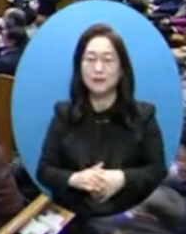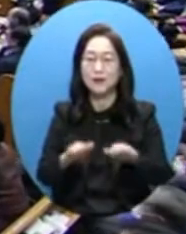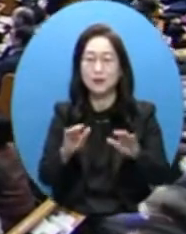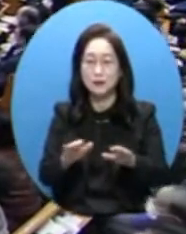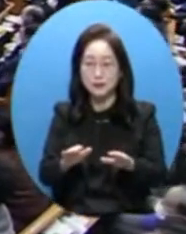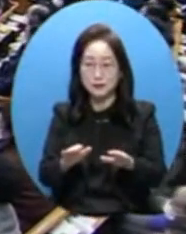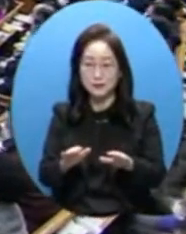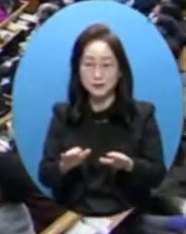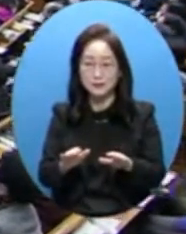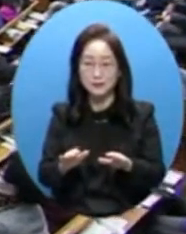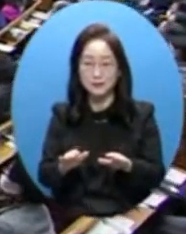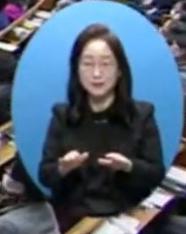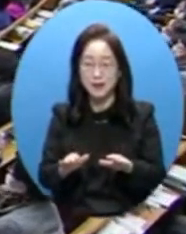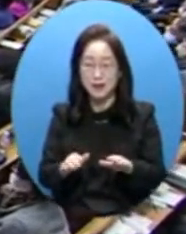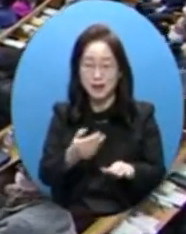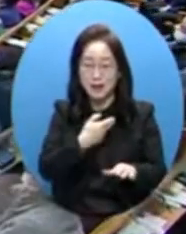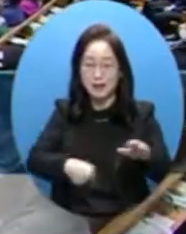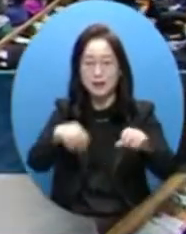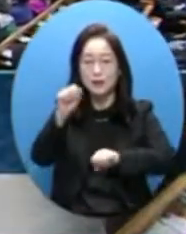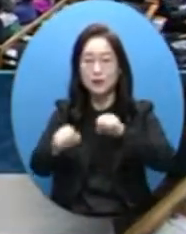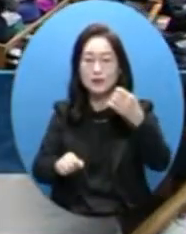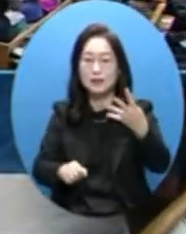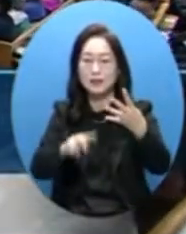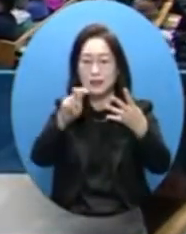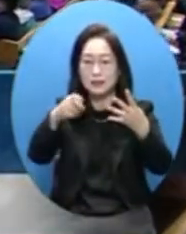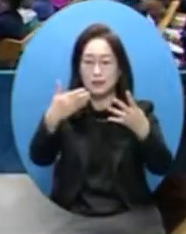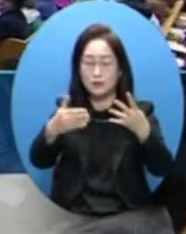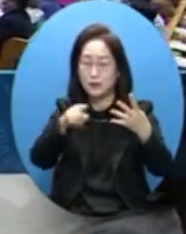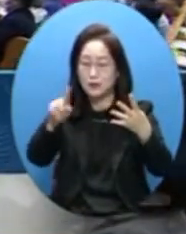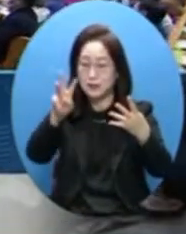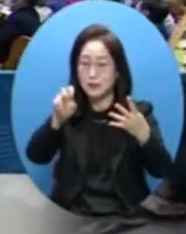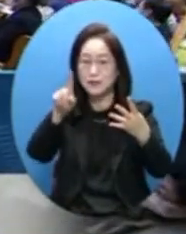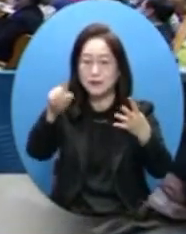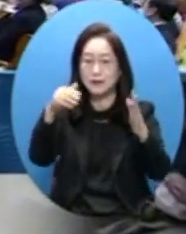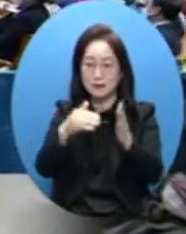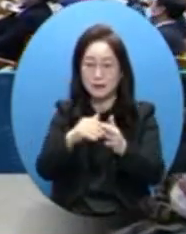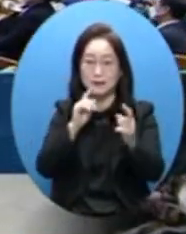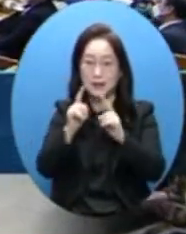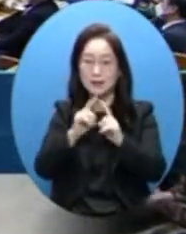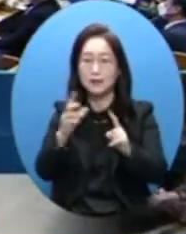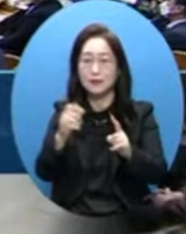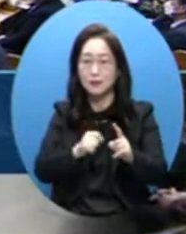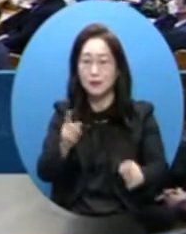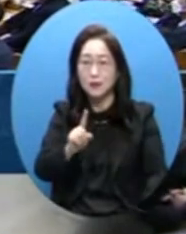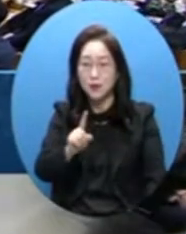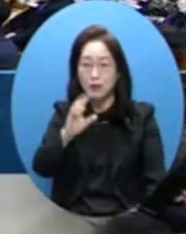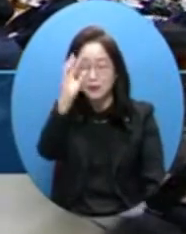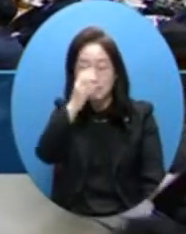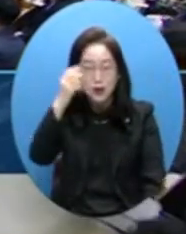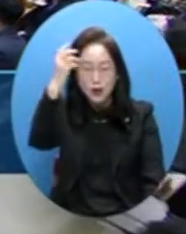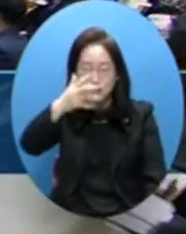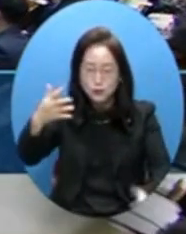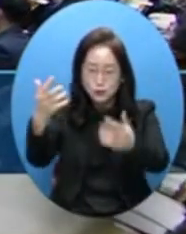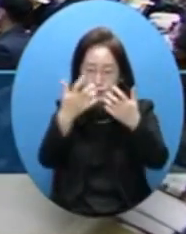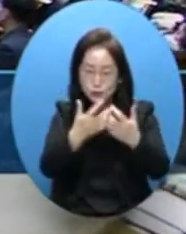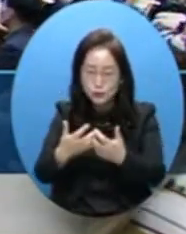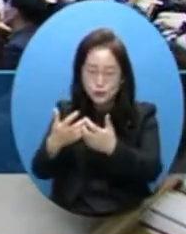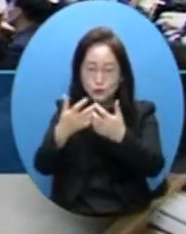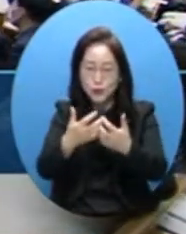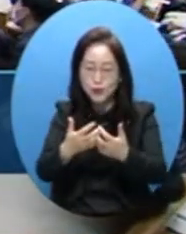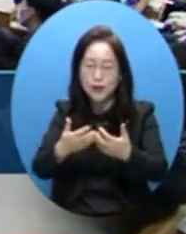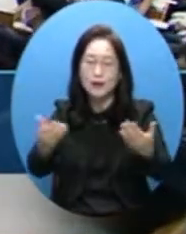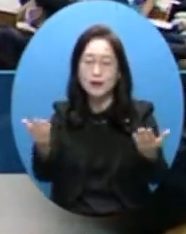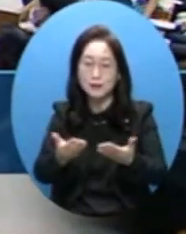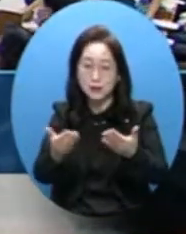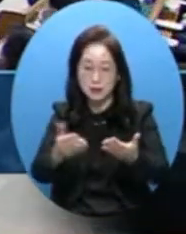오늘 여러분과 함께 사도행전 4장 29절로 31절의 말씀 가지고 성령 충만의 역사 여튼 제목으로 말씀의